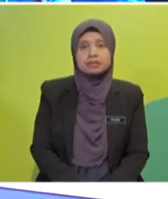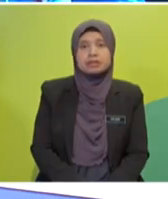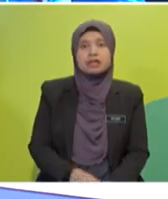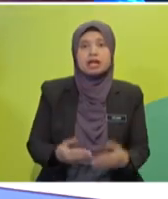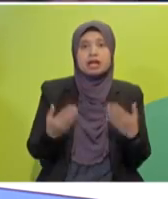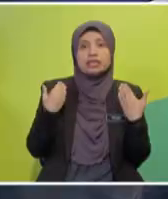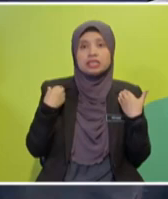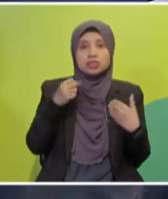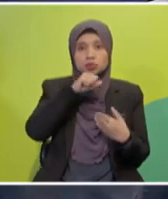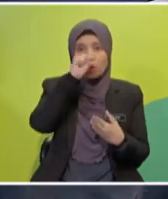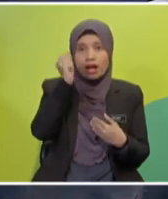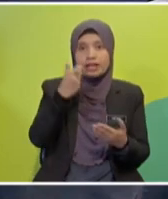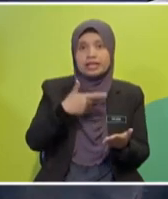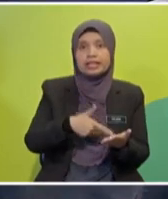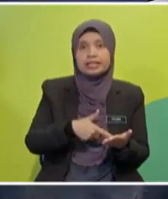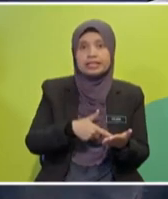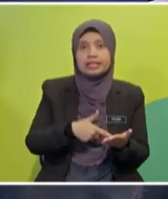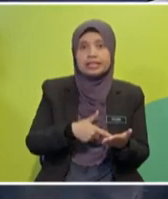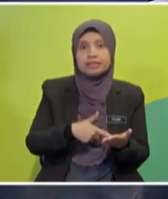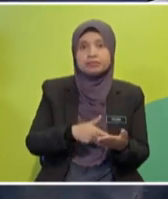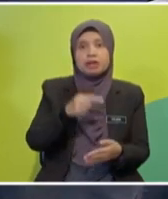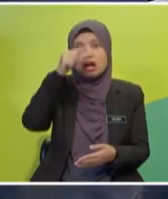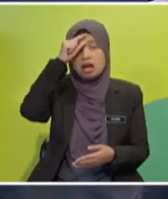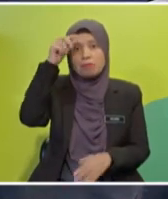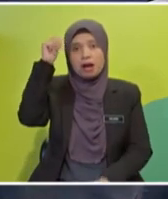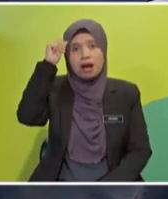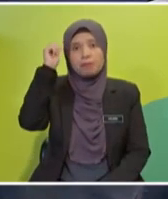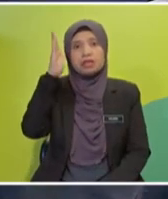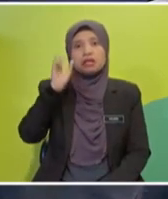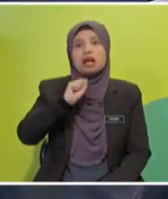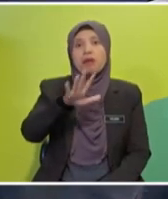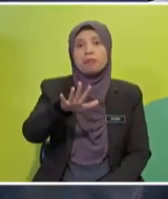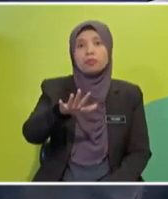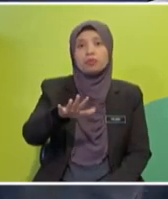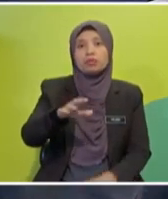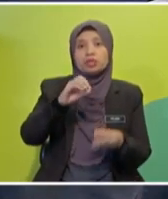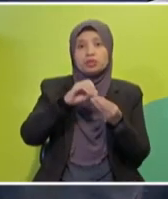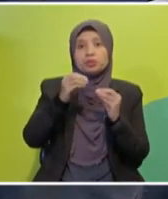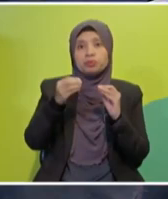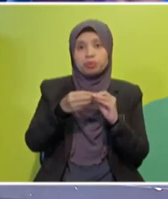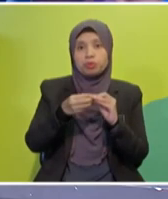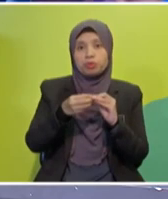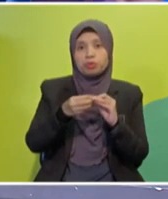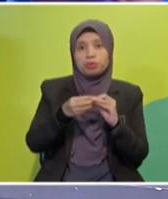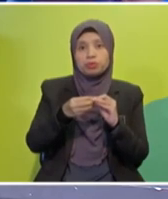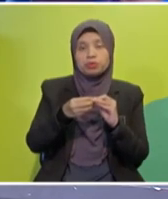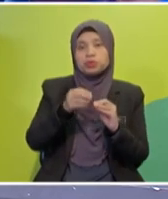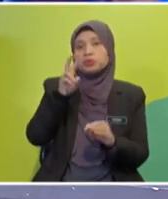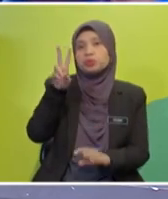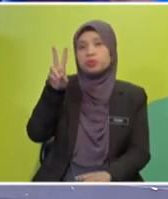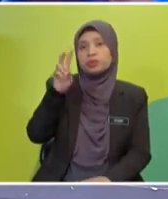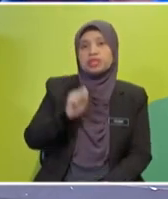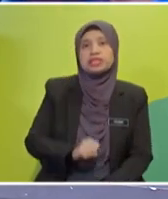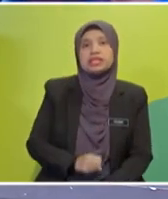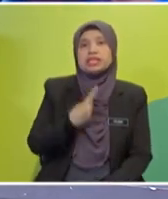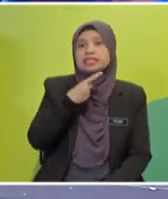Ustazah? Kita ada soalan lagi. Okey, minta Aiman lambung lagi sekali. Okey. Okey, nombornya? Kita dapat nombor 2. Ya,